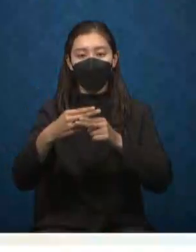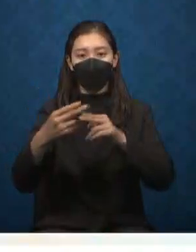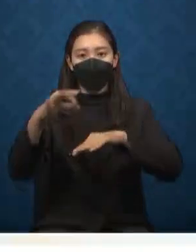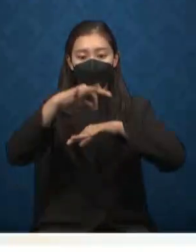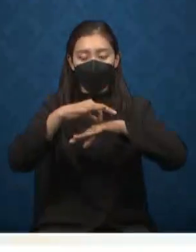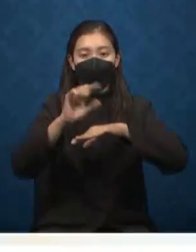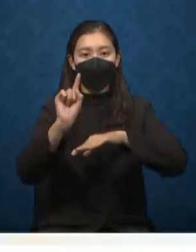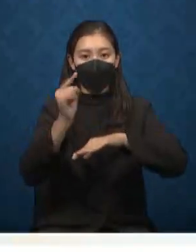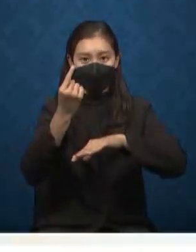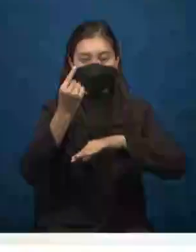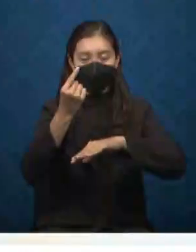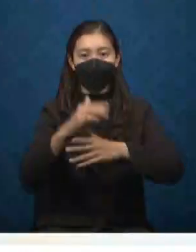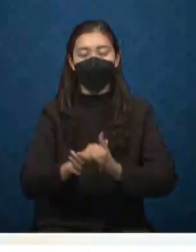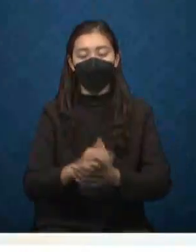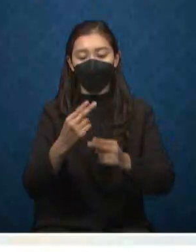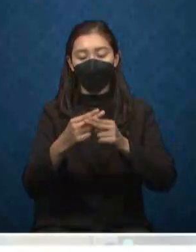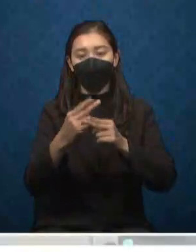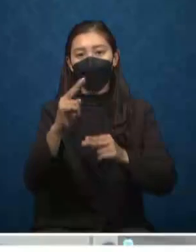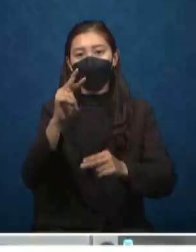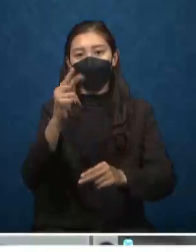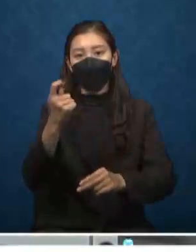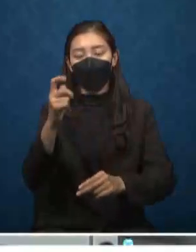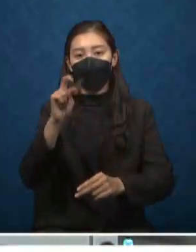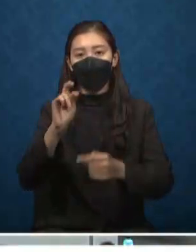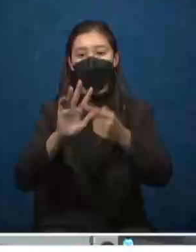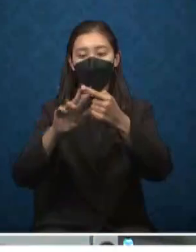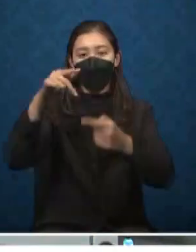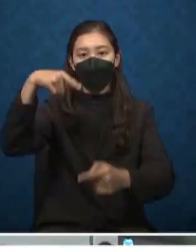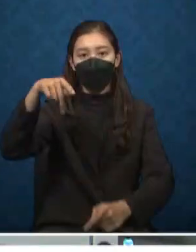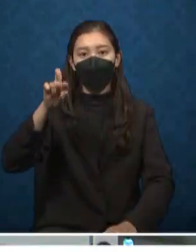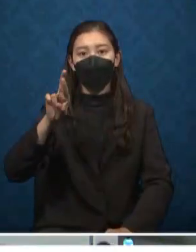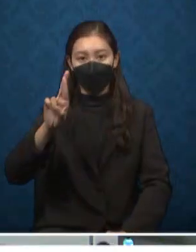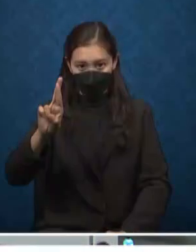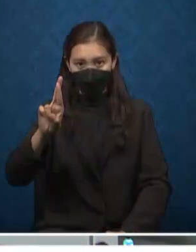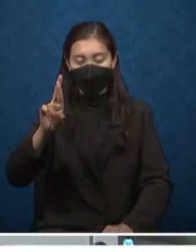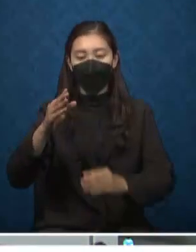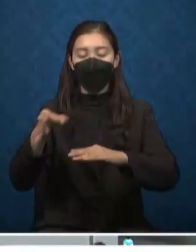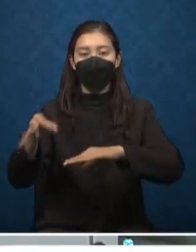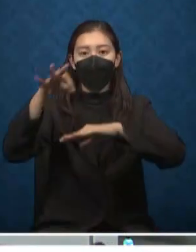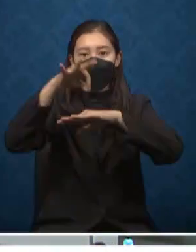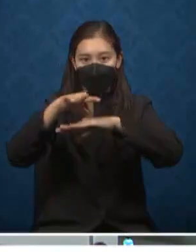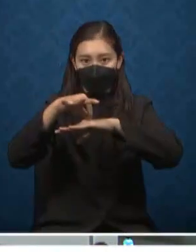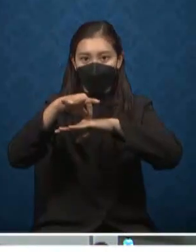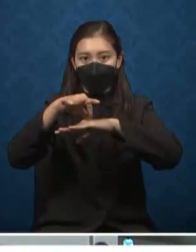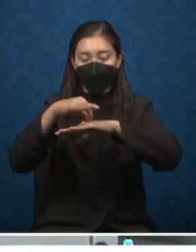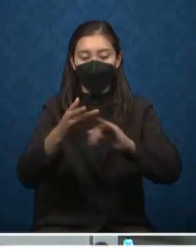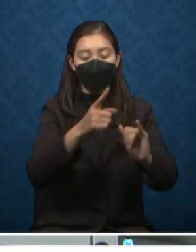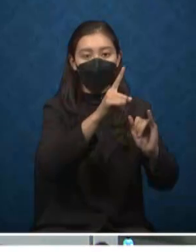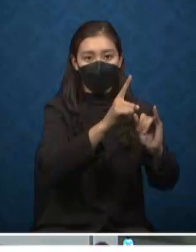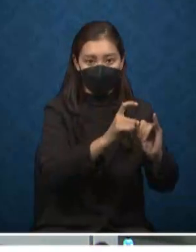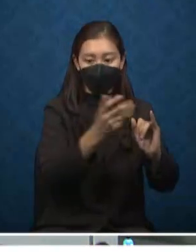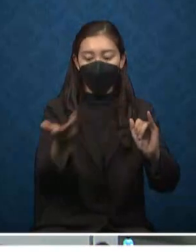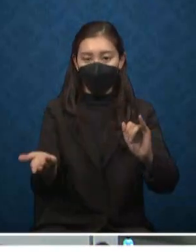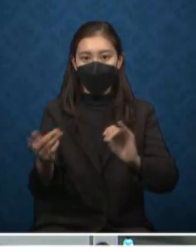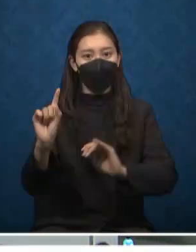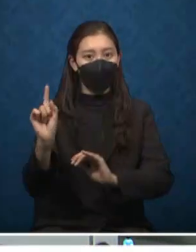ณรัตน์เป็นสมาชิกวุฒิสภาแทนตำแหน่งที่ว่างทั้งนี้ตั้งแต่บั